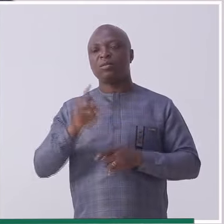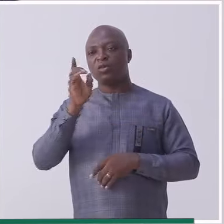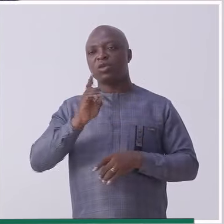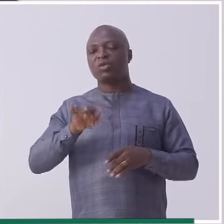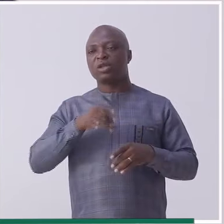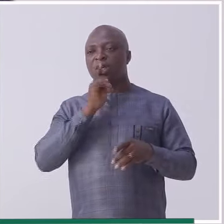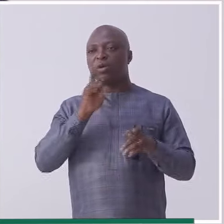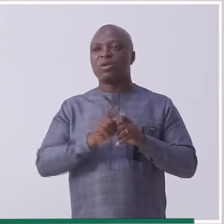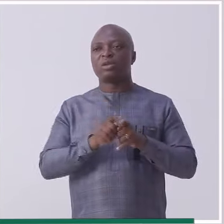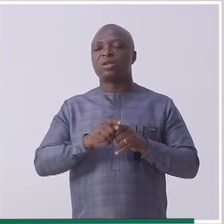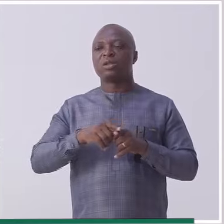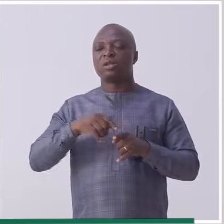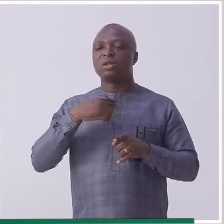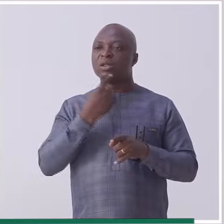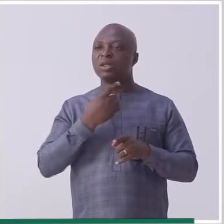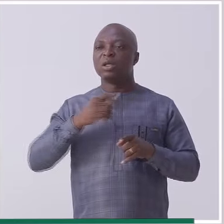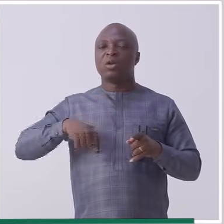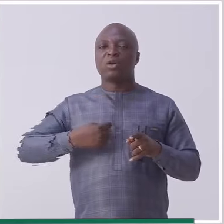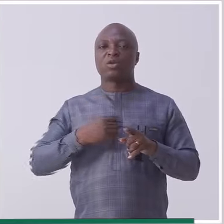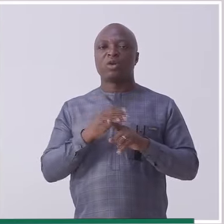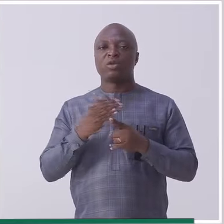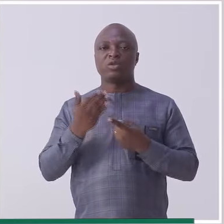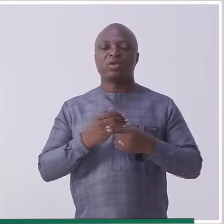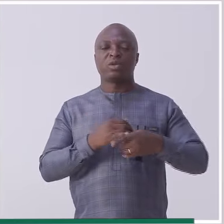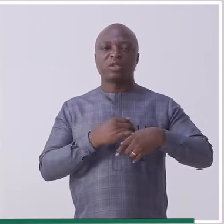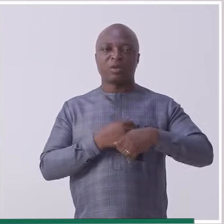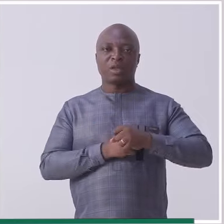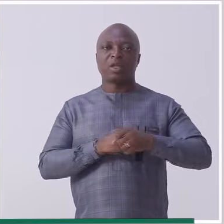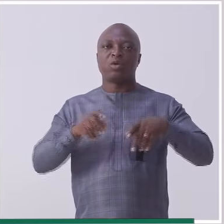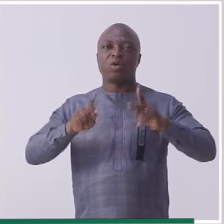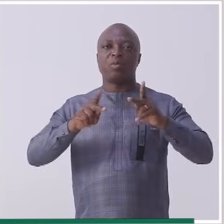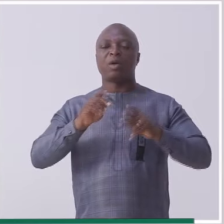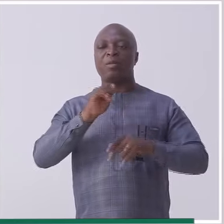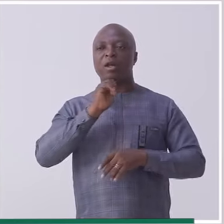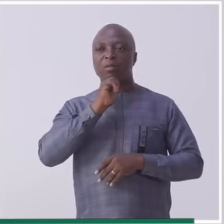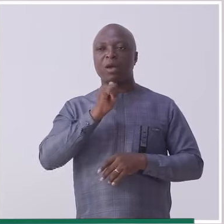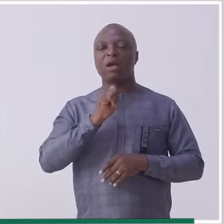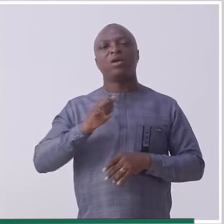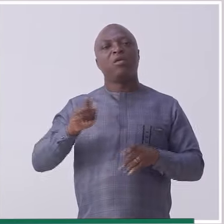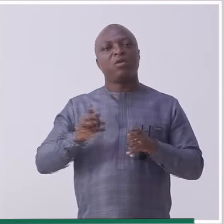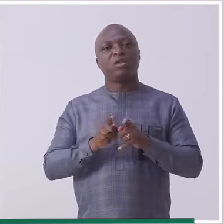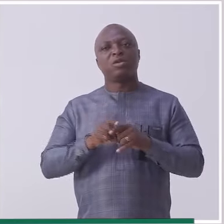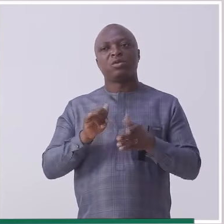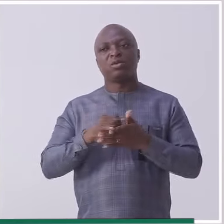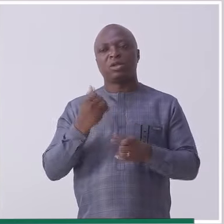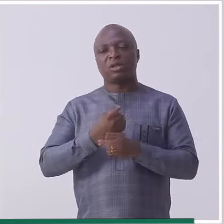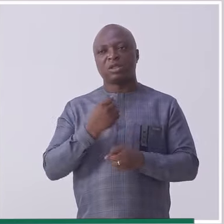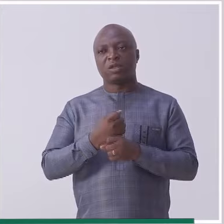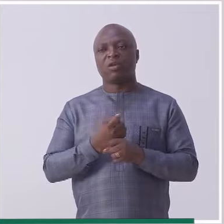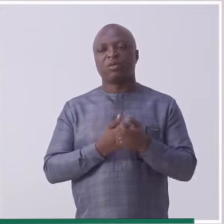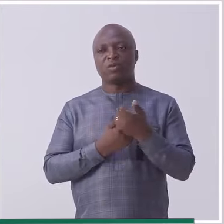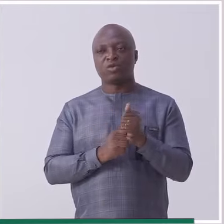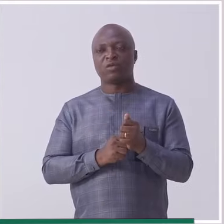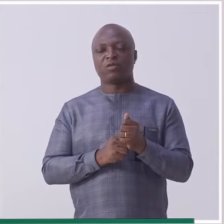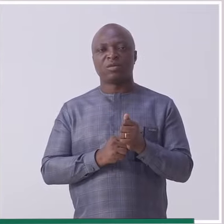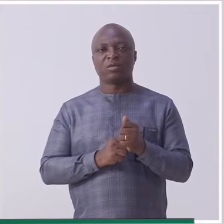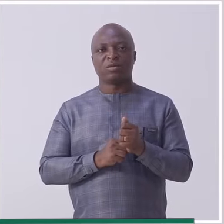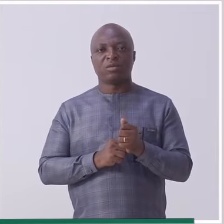ce qui a été fixé jusqu'à maintenant, lorsque les conditions de sécurité ne le permettaient pas, nous avions toujours dit clairement que nous n'acceptions pas ces